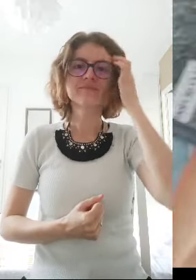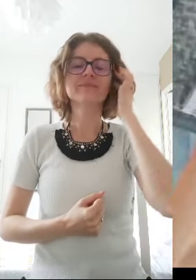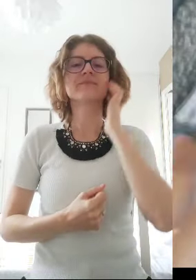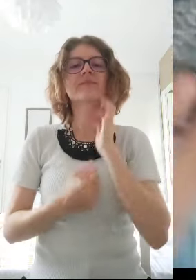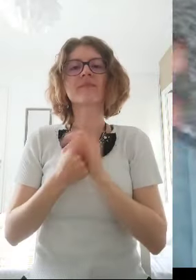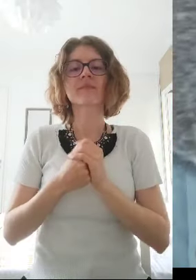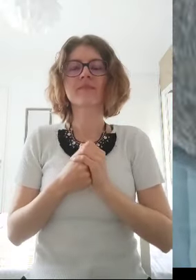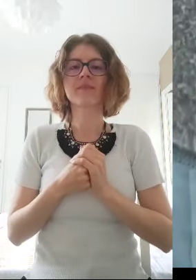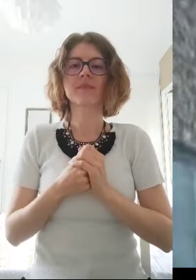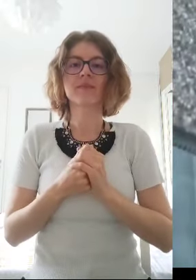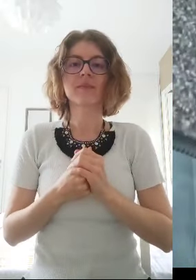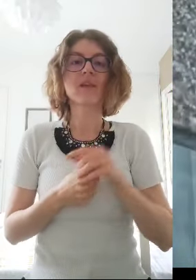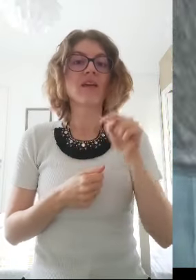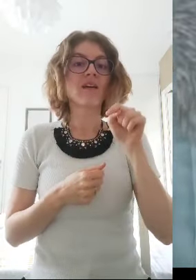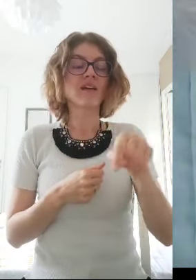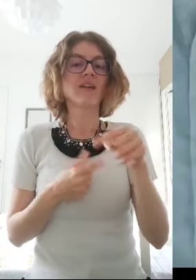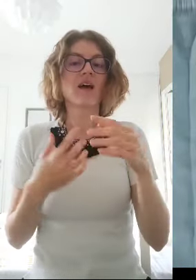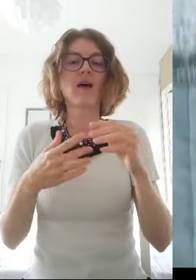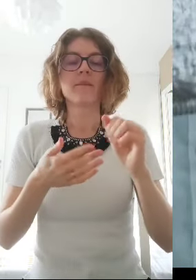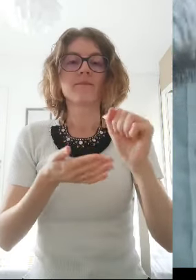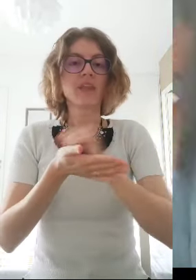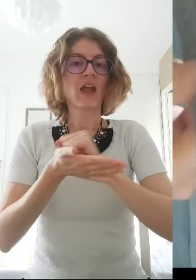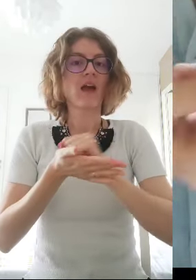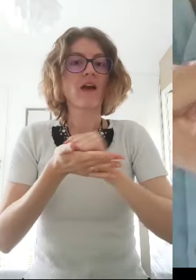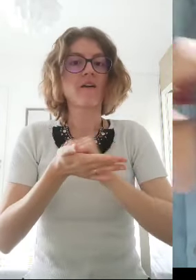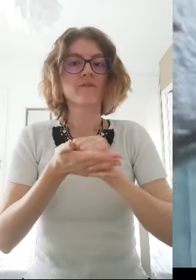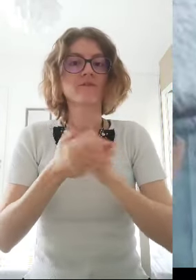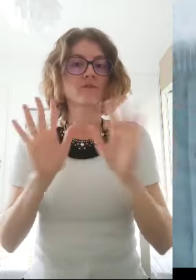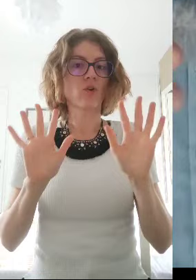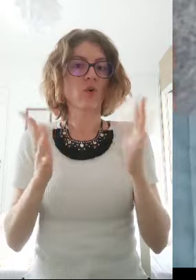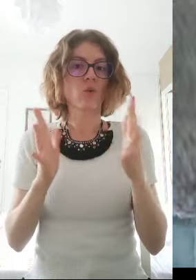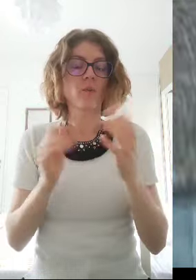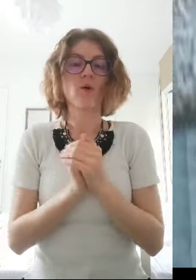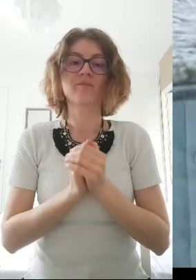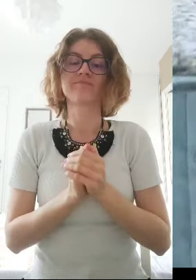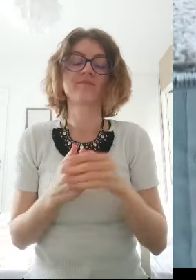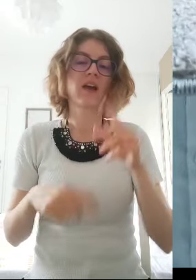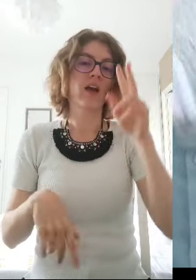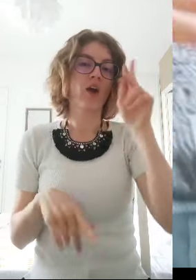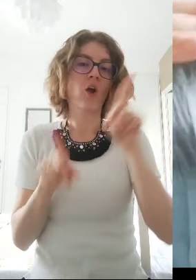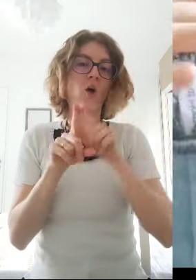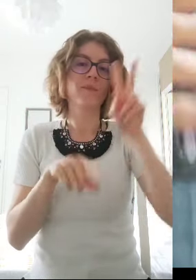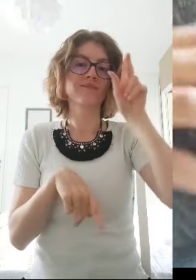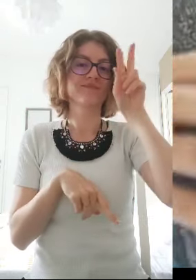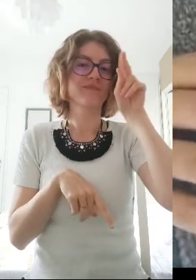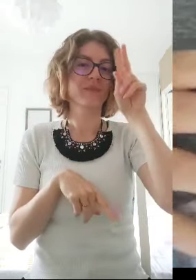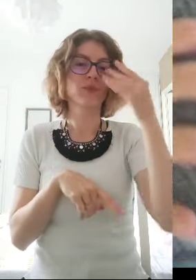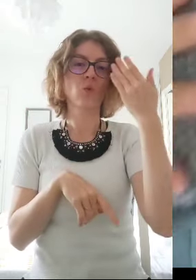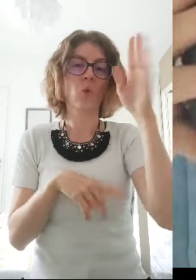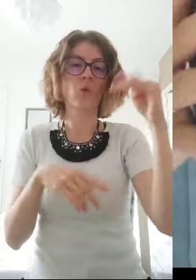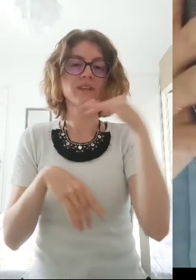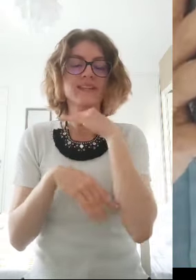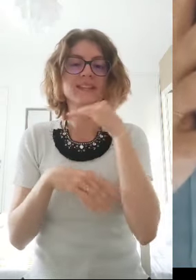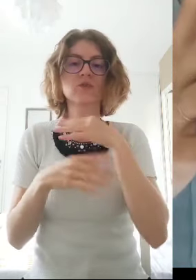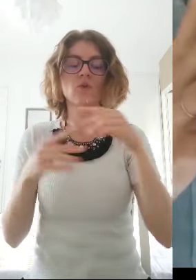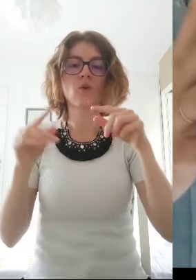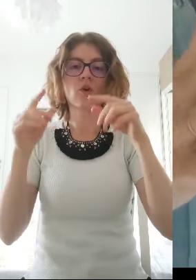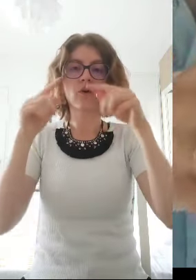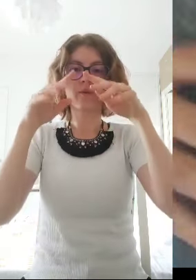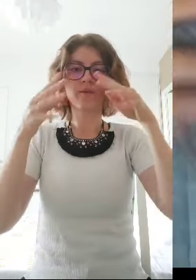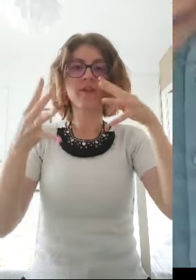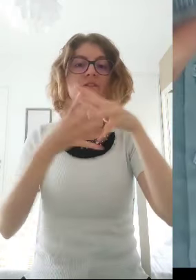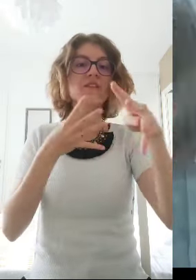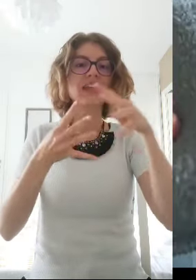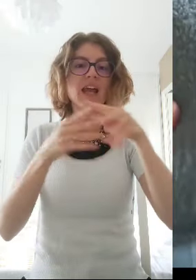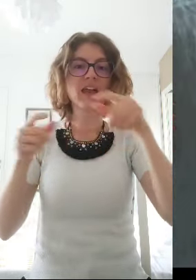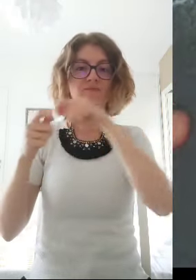les autres produits H2O qui sont faits en tissu, vous le mettez à laver en machine, en filet, à 40